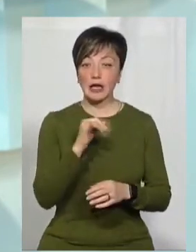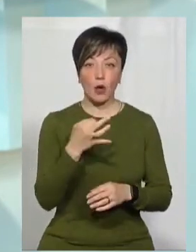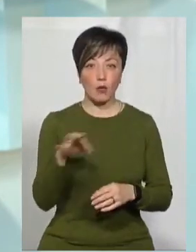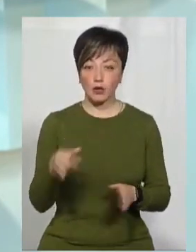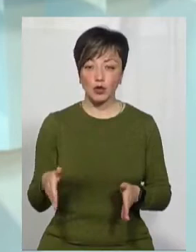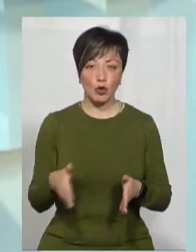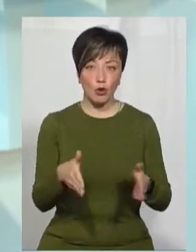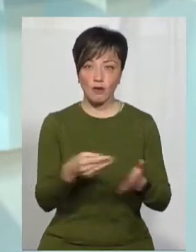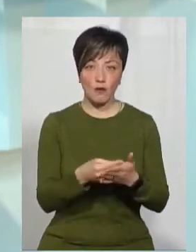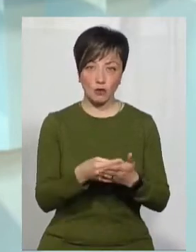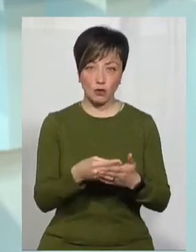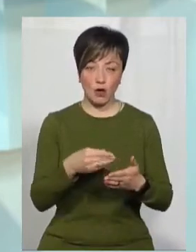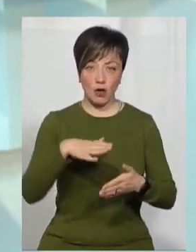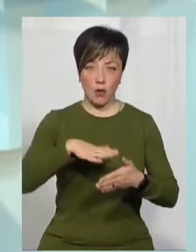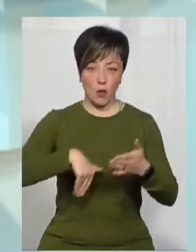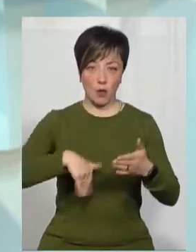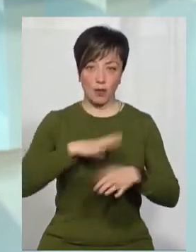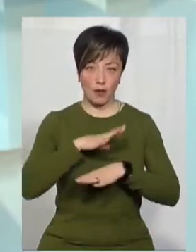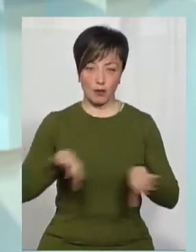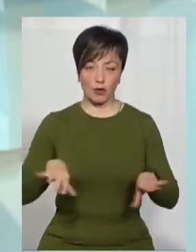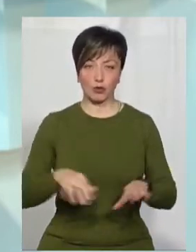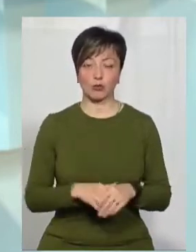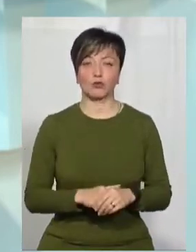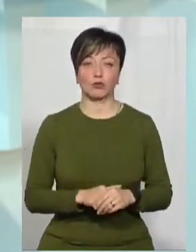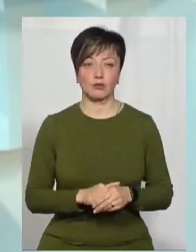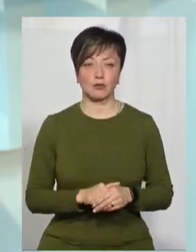з дорожнього фонду не було знято.